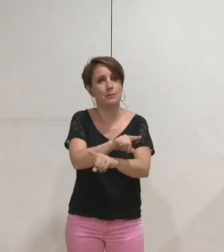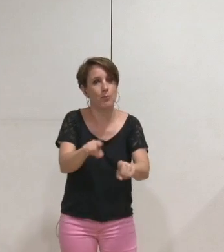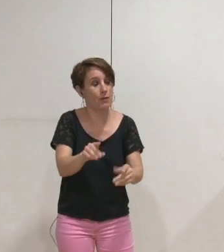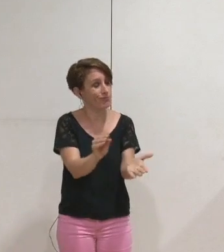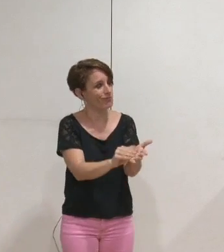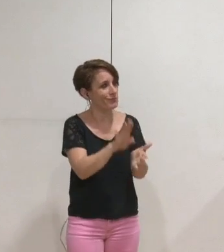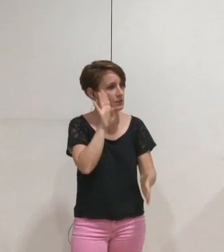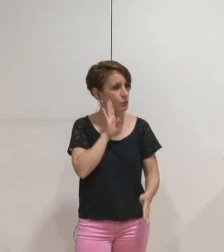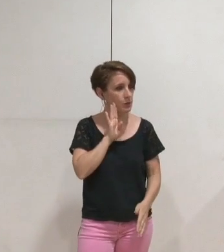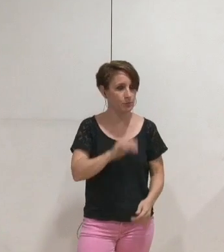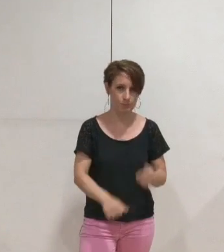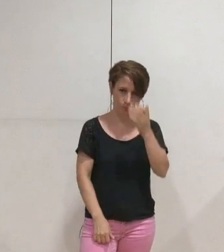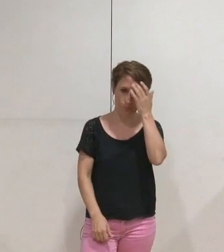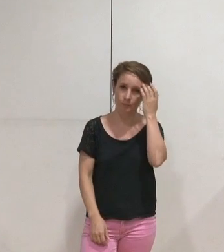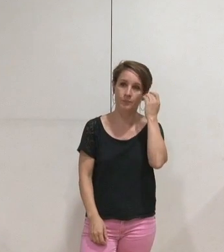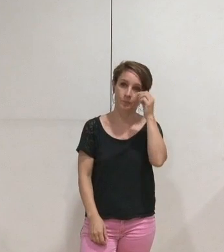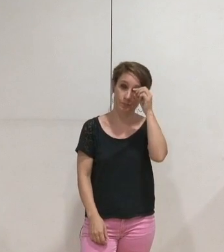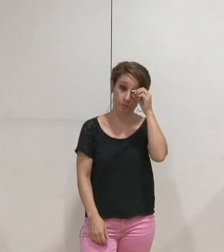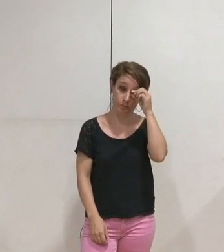Franca cette